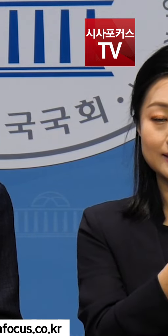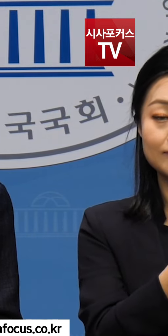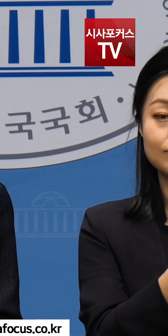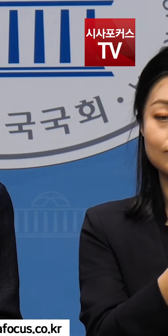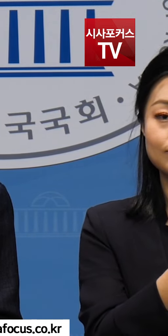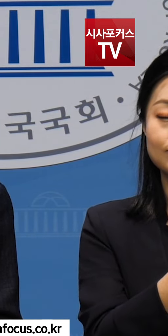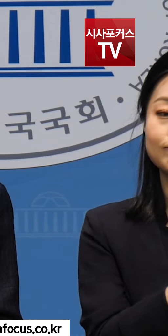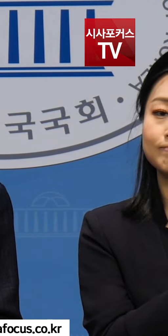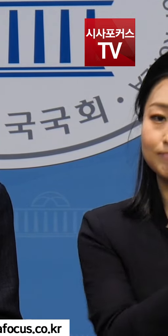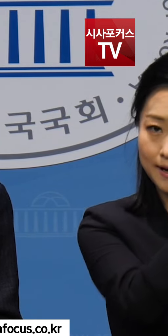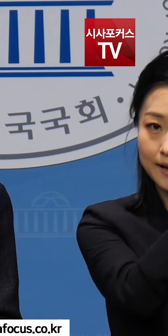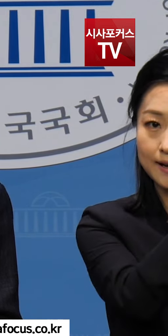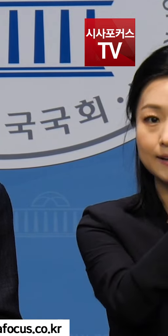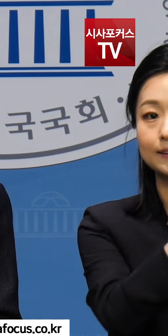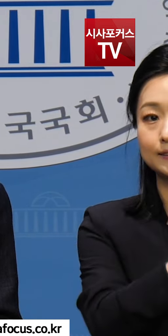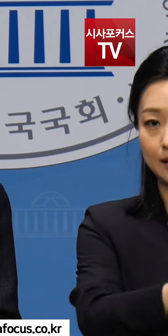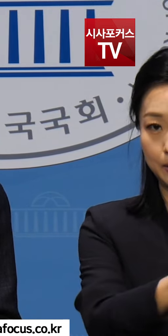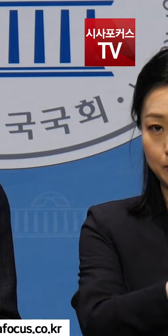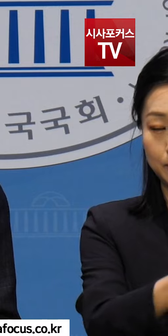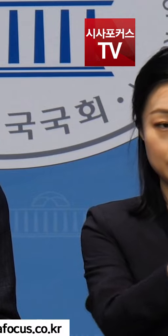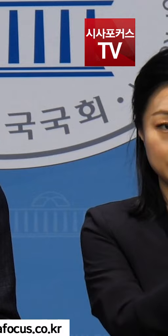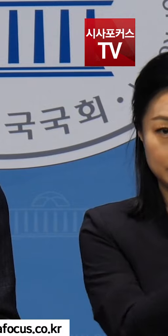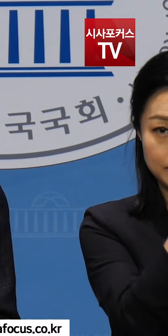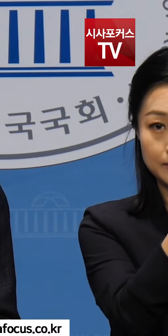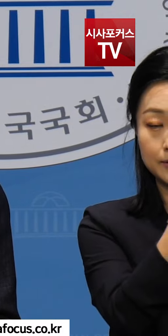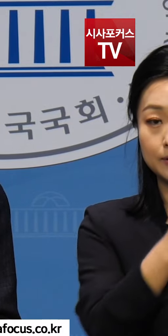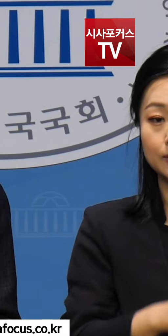거부권을 연거푸 행사한 사이